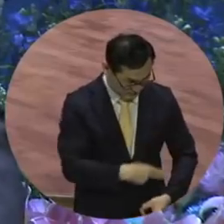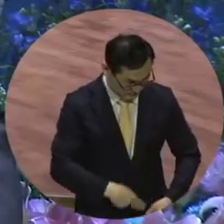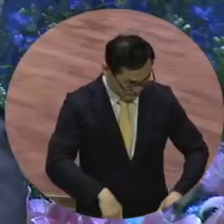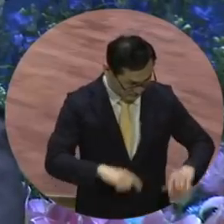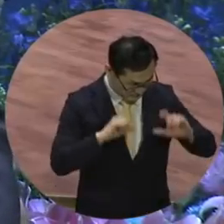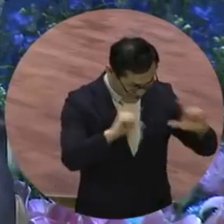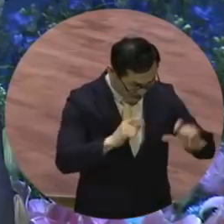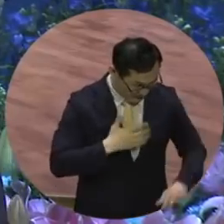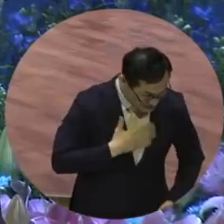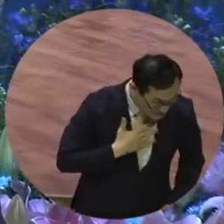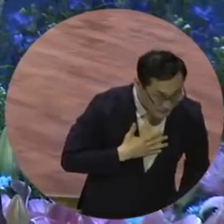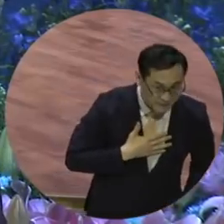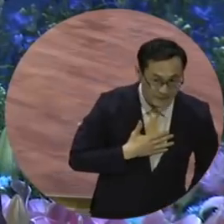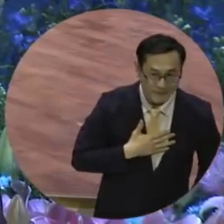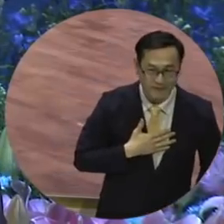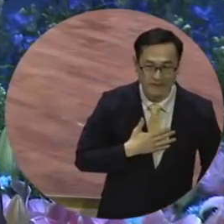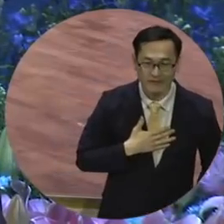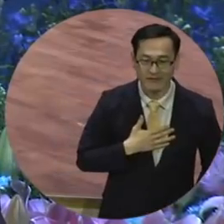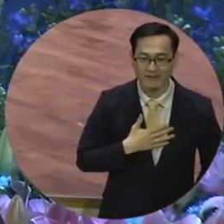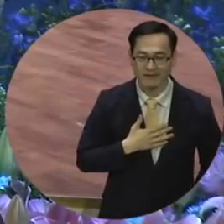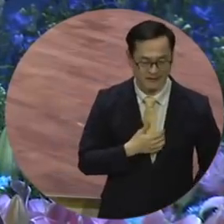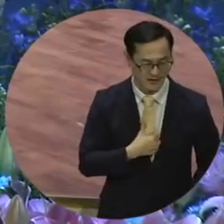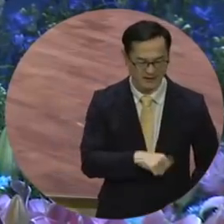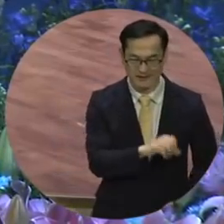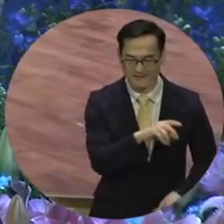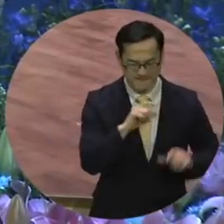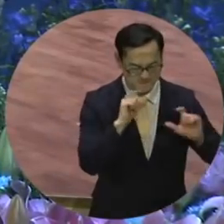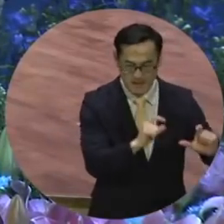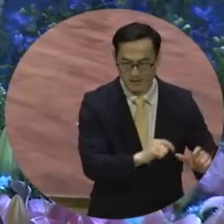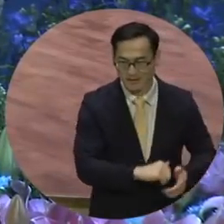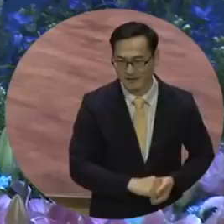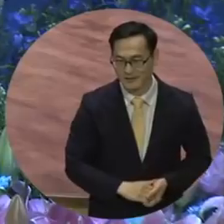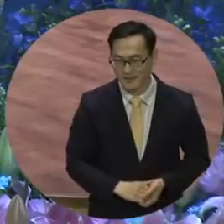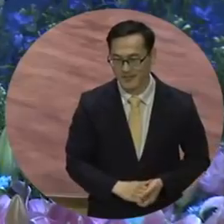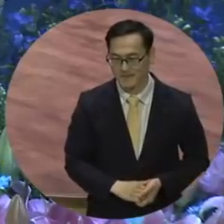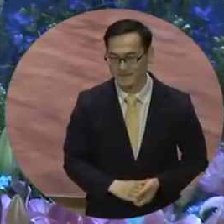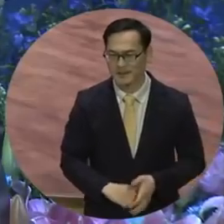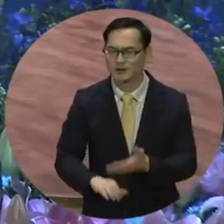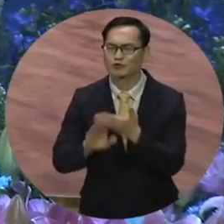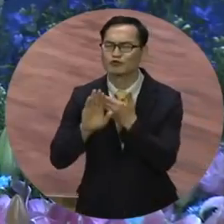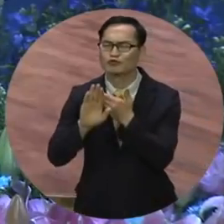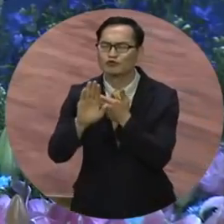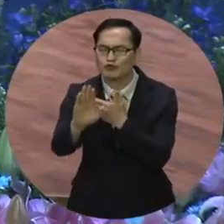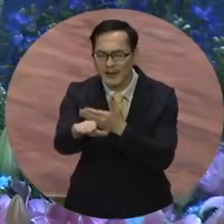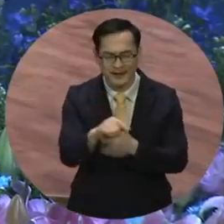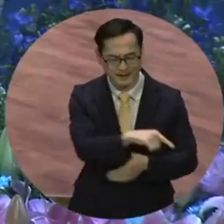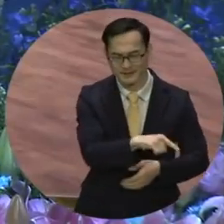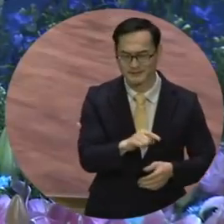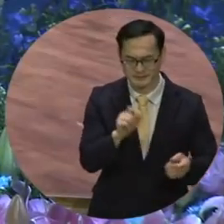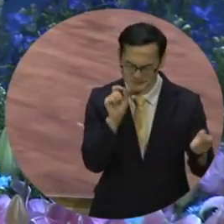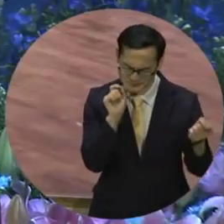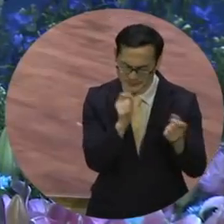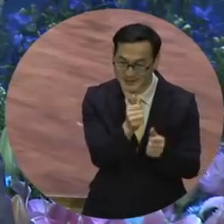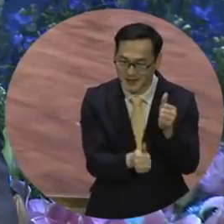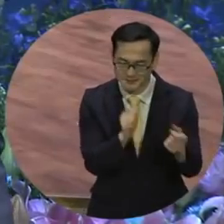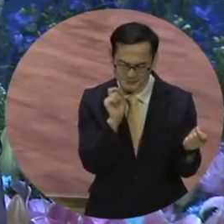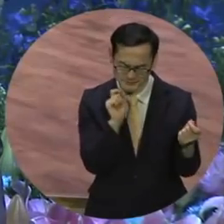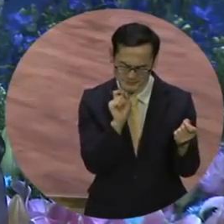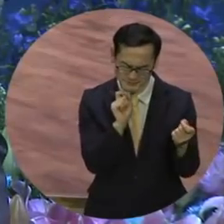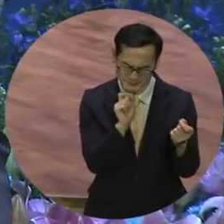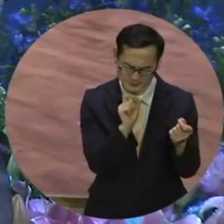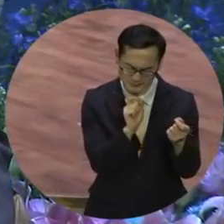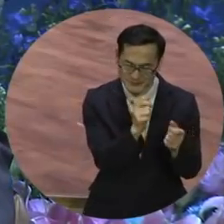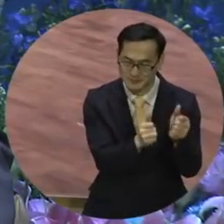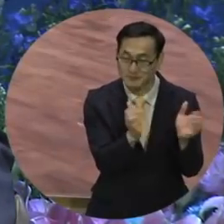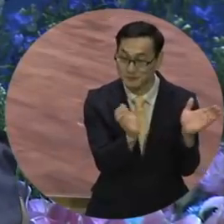라고 단호하게 그렇게 아들에게 말했습니다. 그 이후에 이제 한 학기가 또 지나고 이제